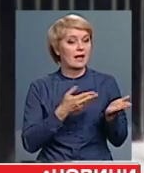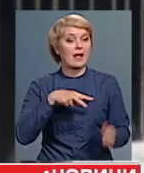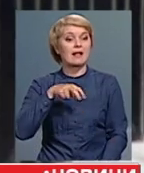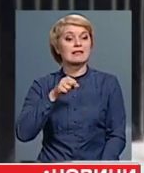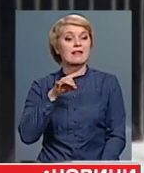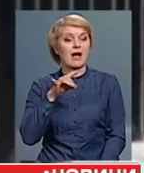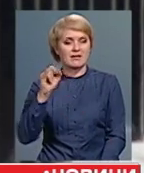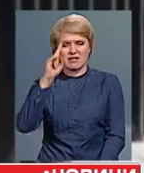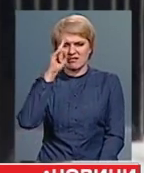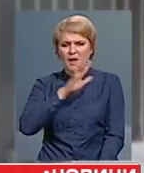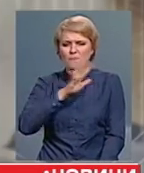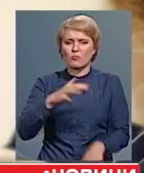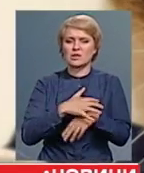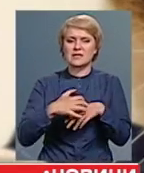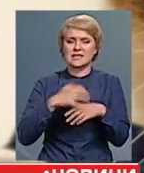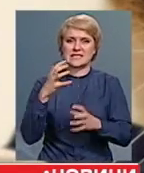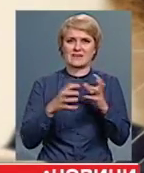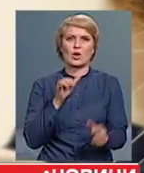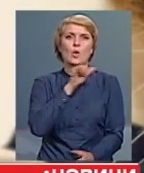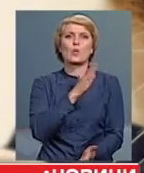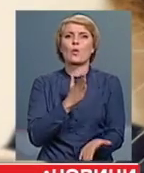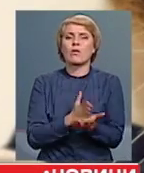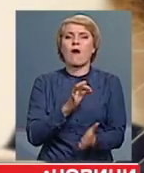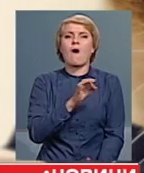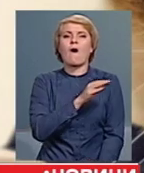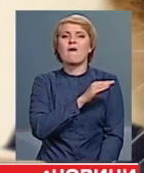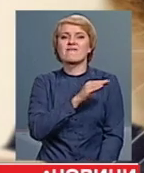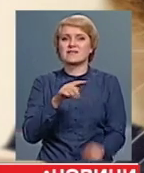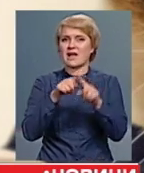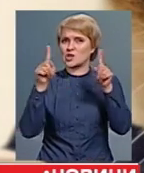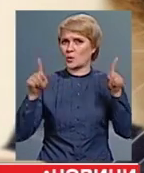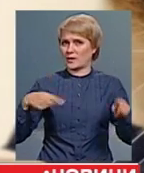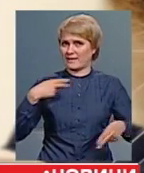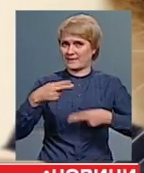найпопулярніших котів у світі, у нього навіть є офіційна сторінка у Твіттері.